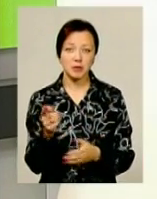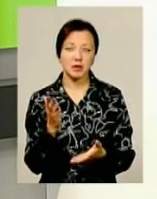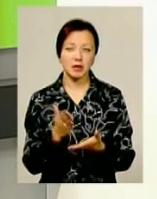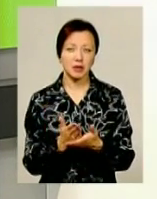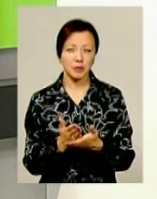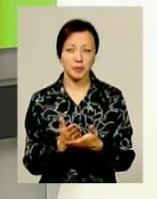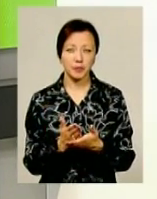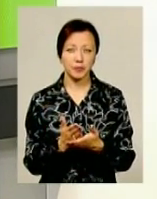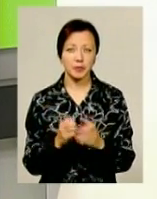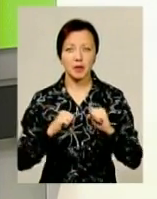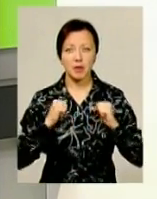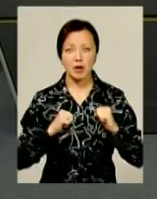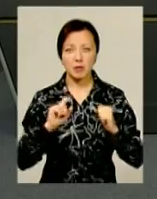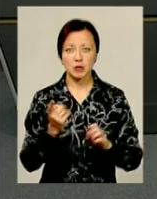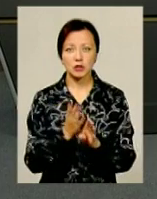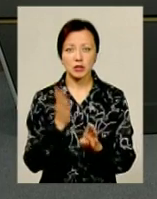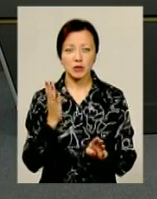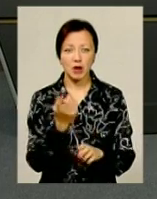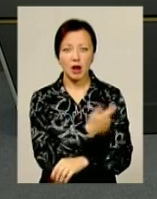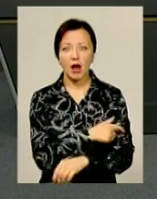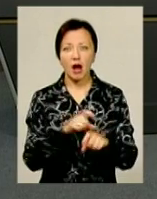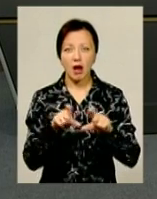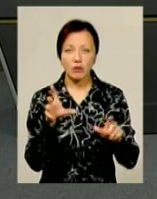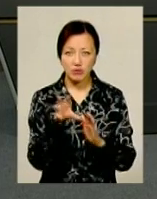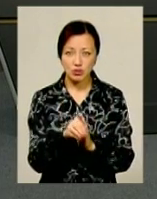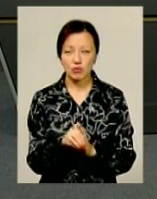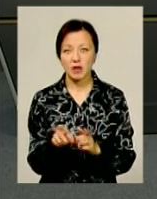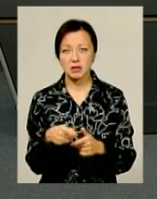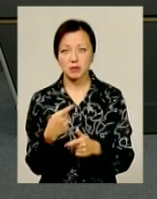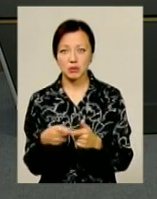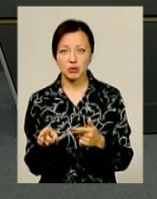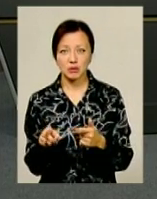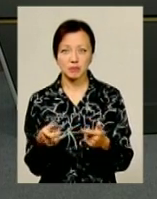звичайно, люди намагаються в першу чергу десь якусь лікарню влаштуватися,